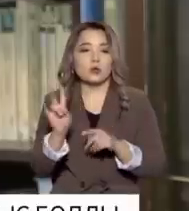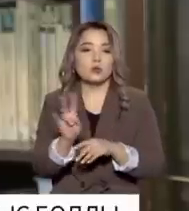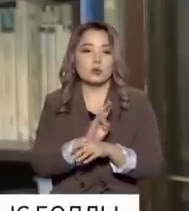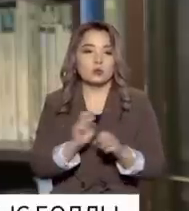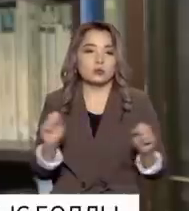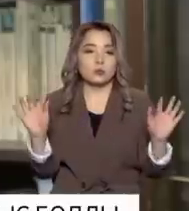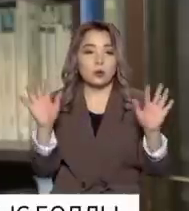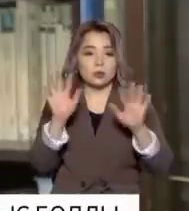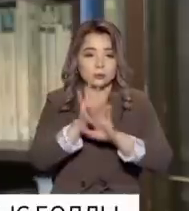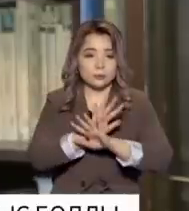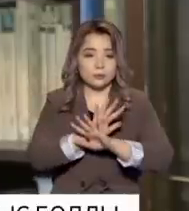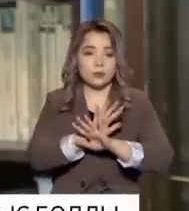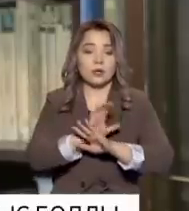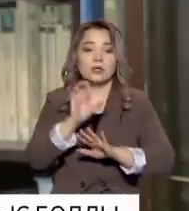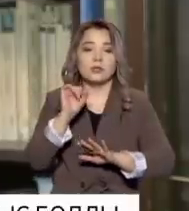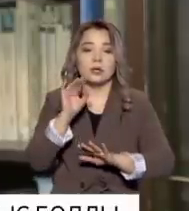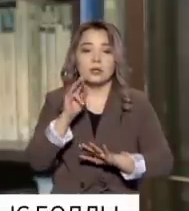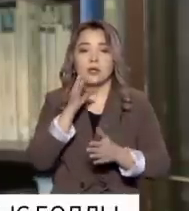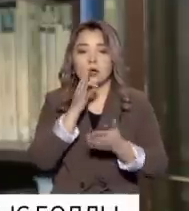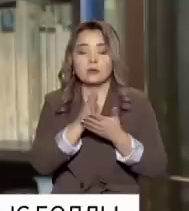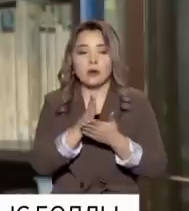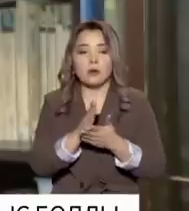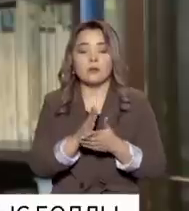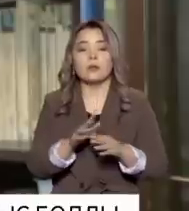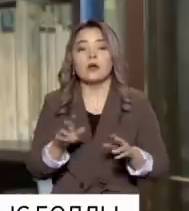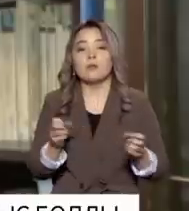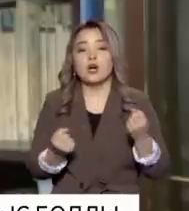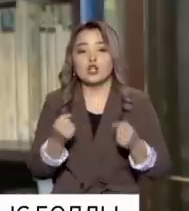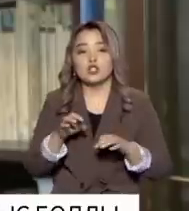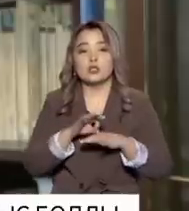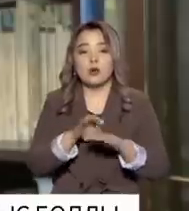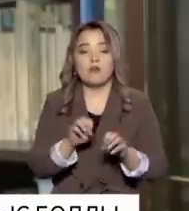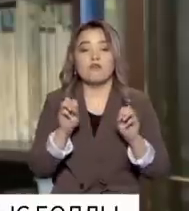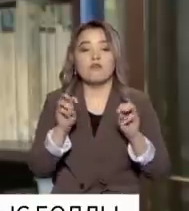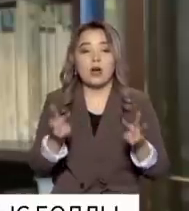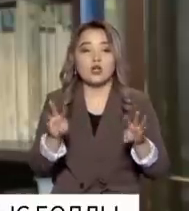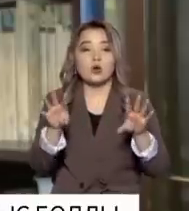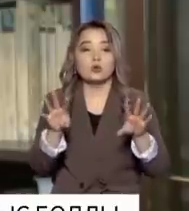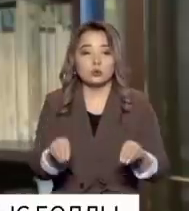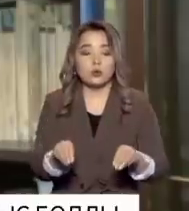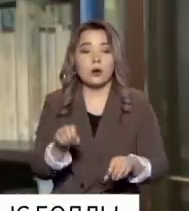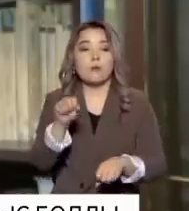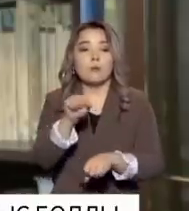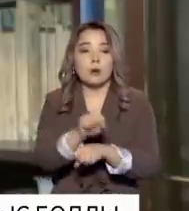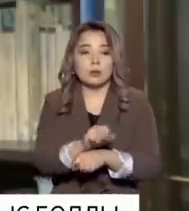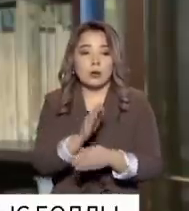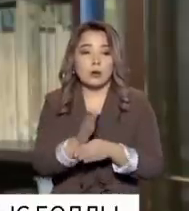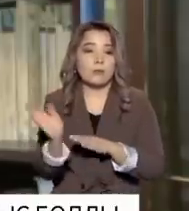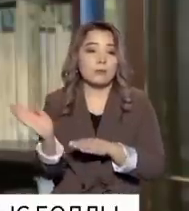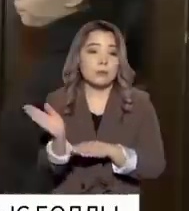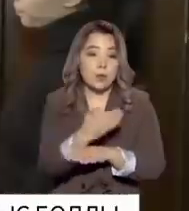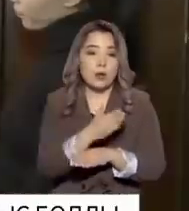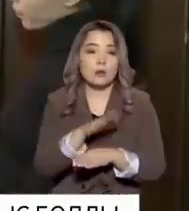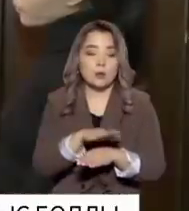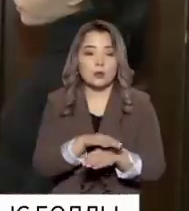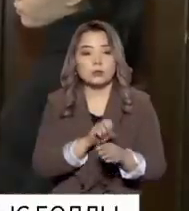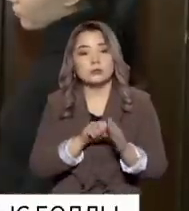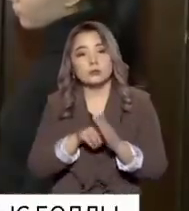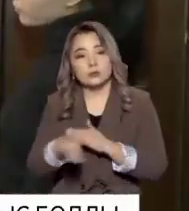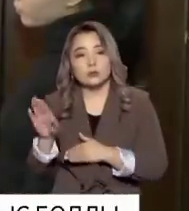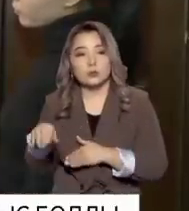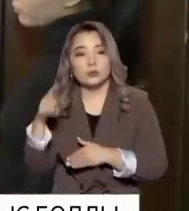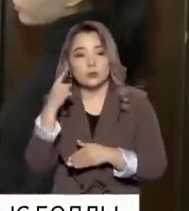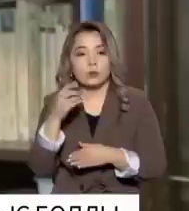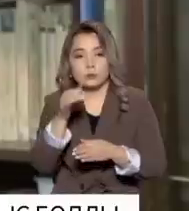дейді. Содан Сәкен айтыпты, машинаның фарын өшіріп, мына парковкаға қоя тұрайық машинаны. Өтіп кетсін, содан кейін барып кетейік, қазір